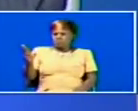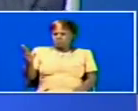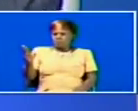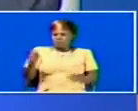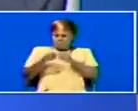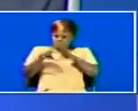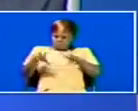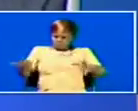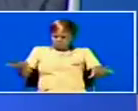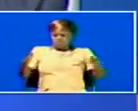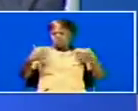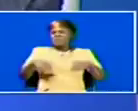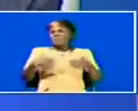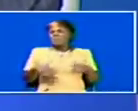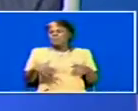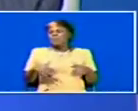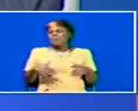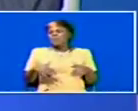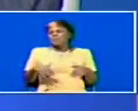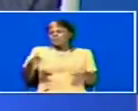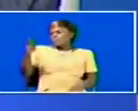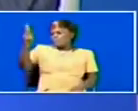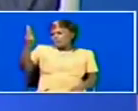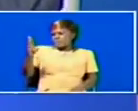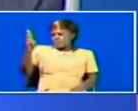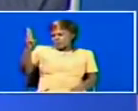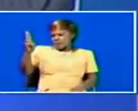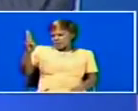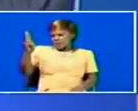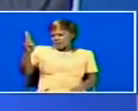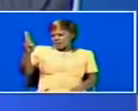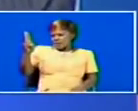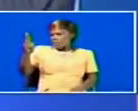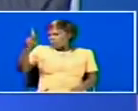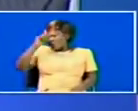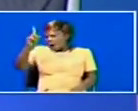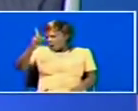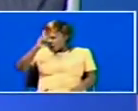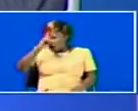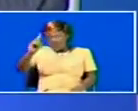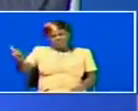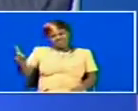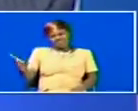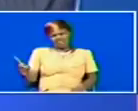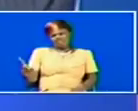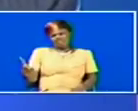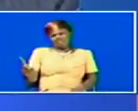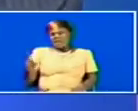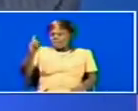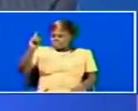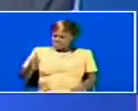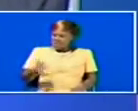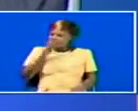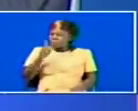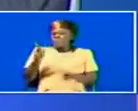kuwapoza watu ama kuwatawanya watu, kuipiga risasi hewani, suipige bila kuwa na uangalifu wa kwamba utaua